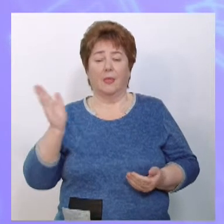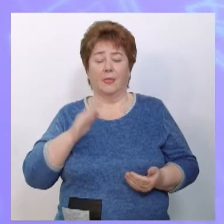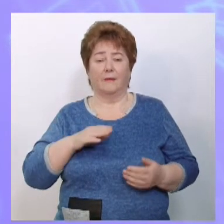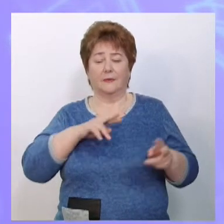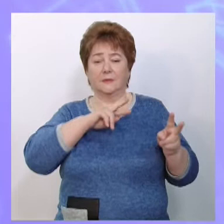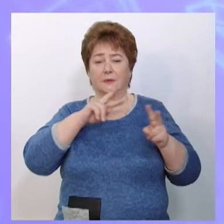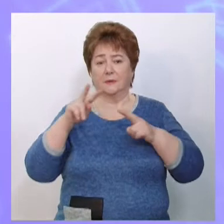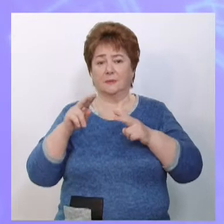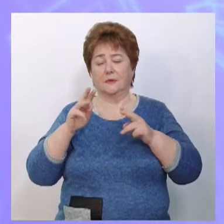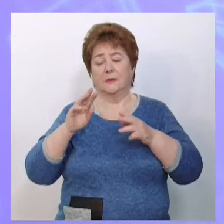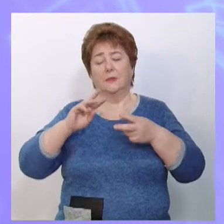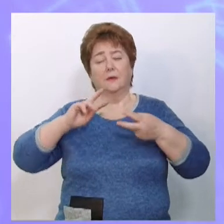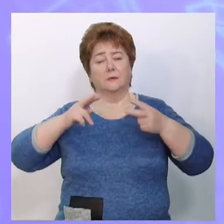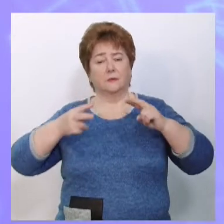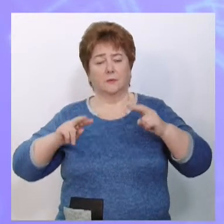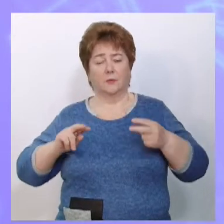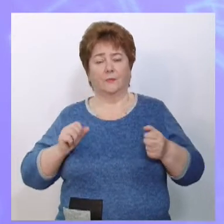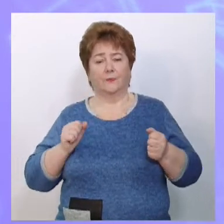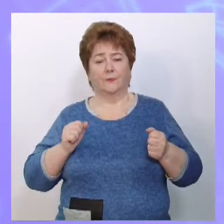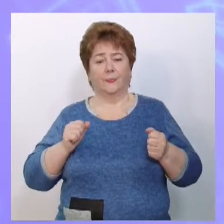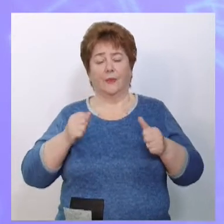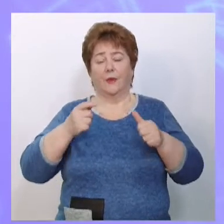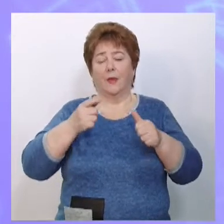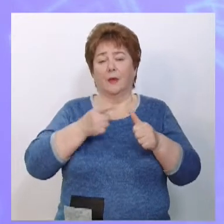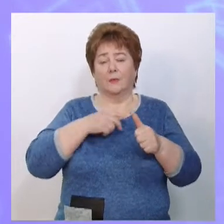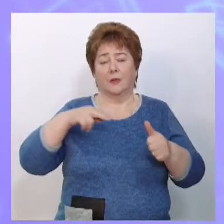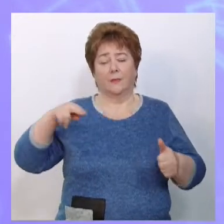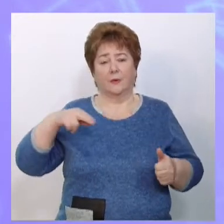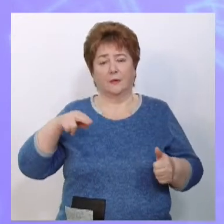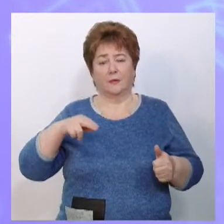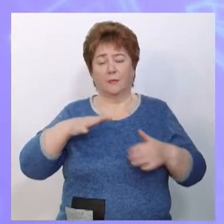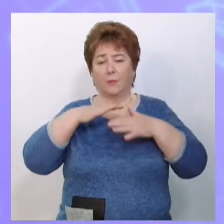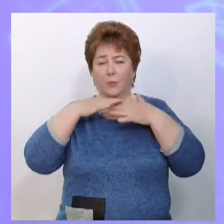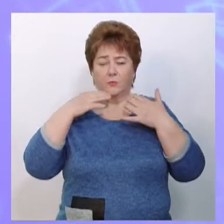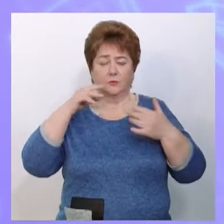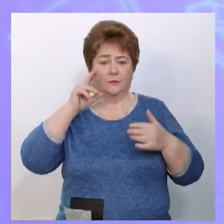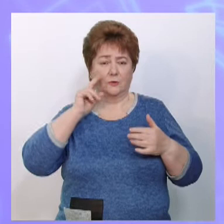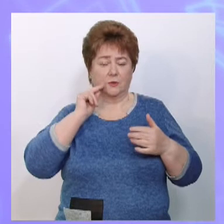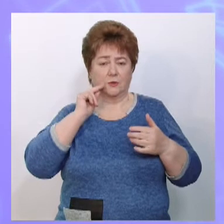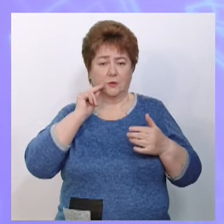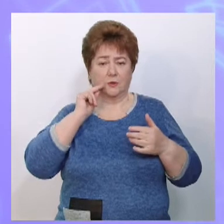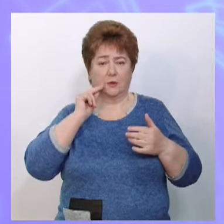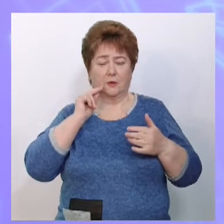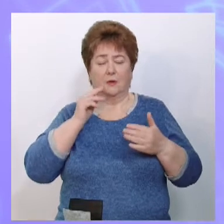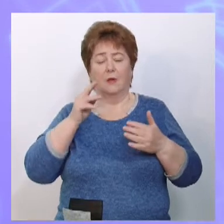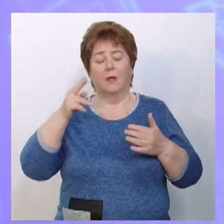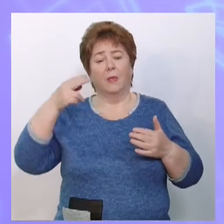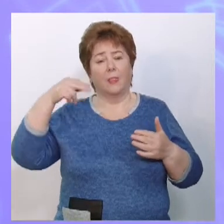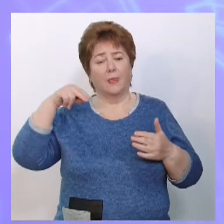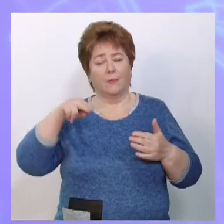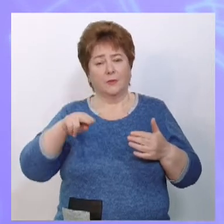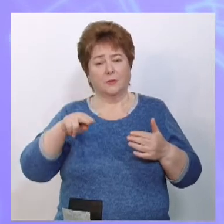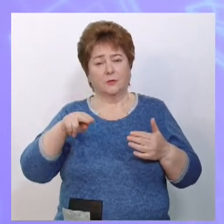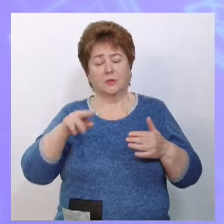Давайте рассмотрим схему. Имена прилагательные множественного числа в дательном